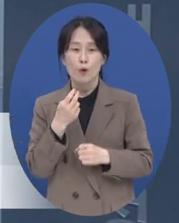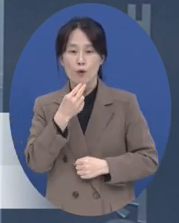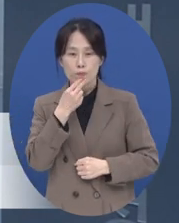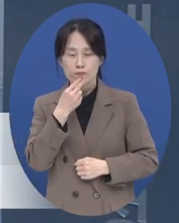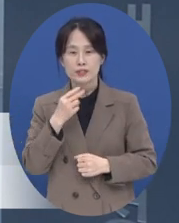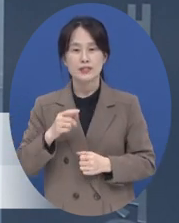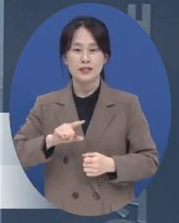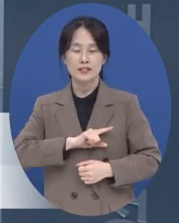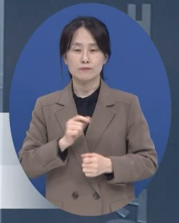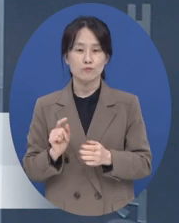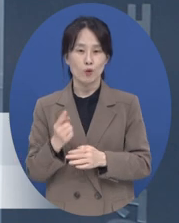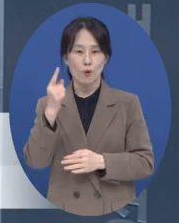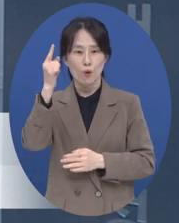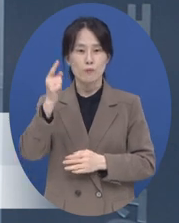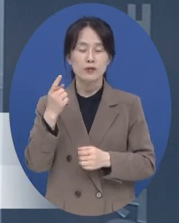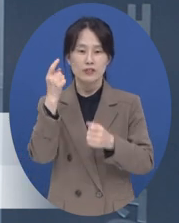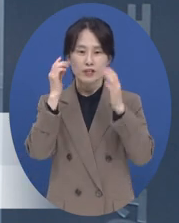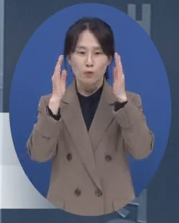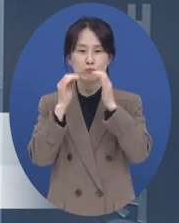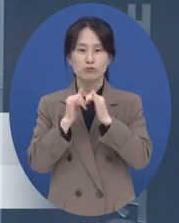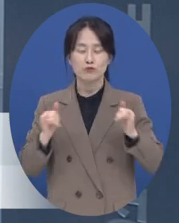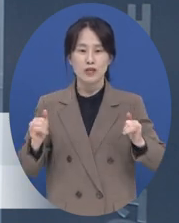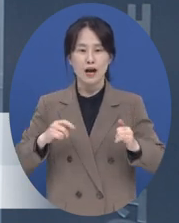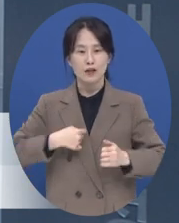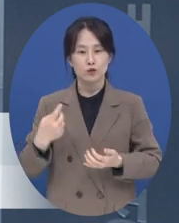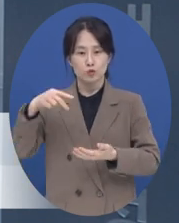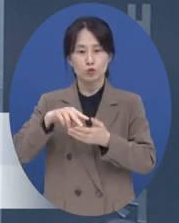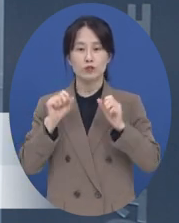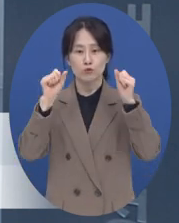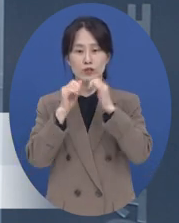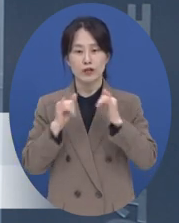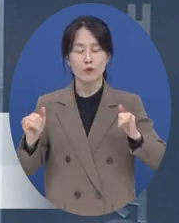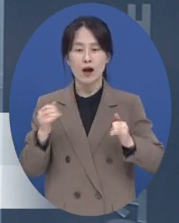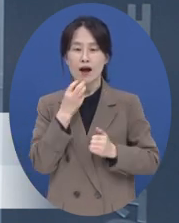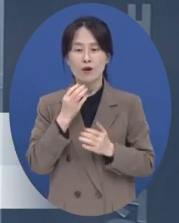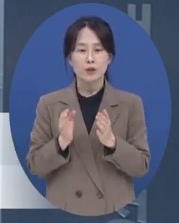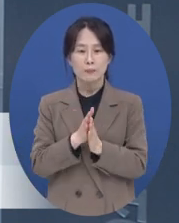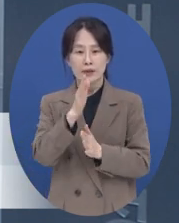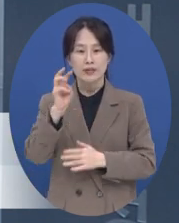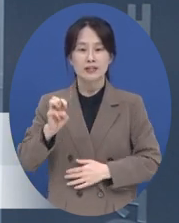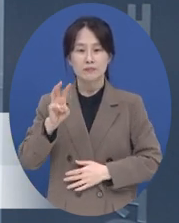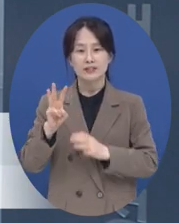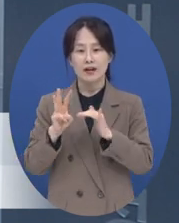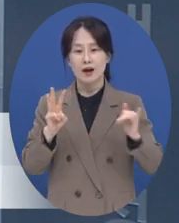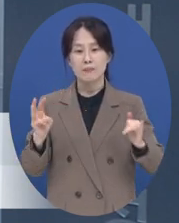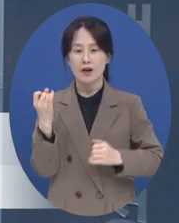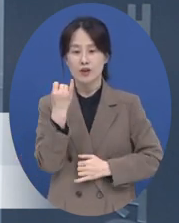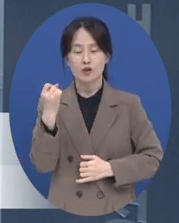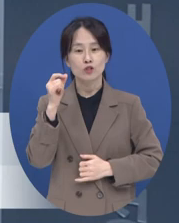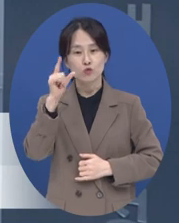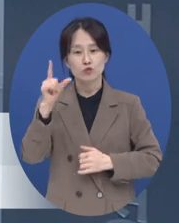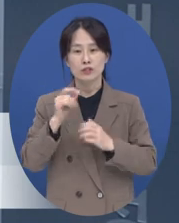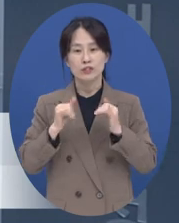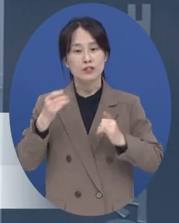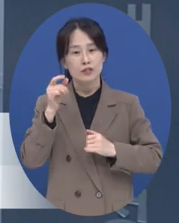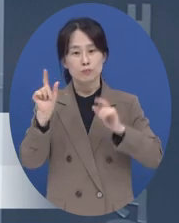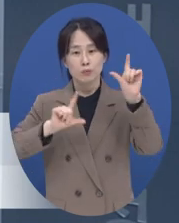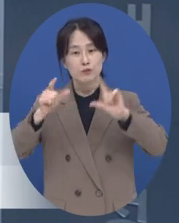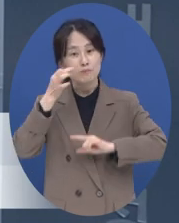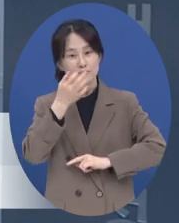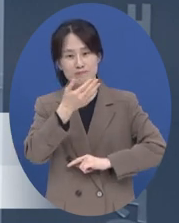d 높인 학자와 예술 까 독립운동가 든 경기도를 빛낸 여성 위인 33인의 삶이 전시되고 있습니다 최창수